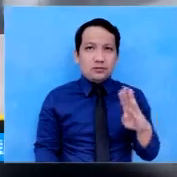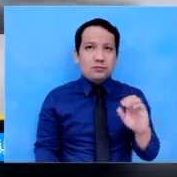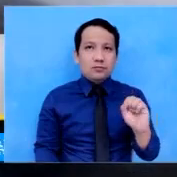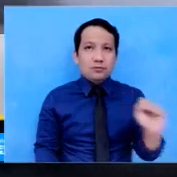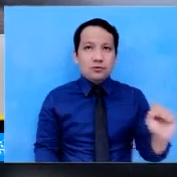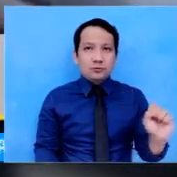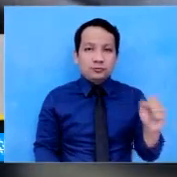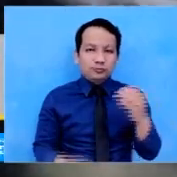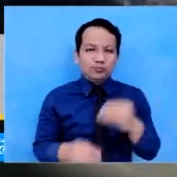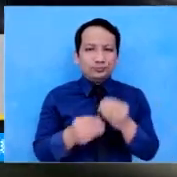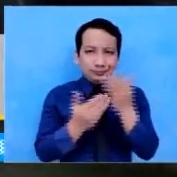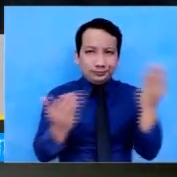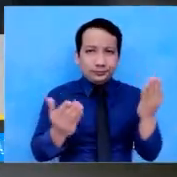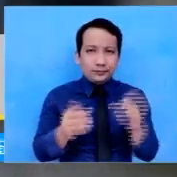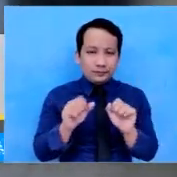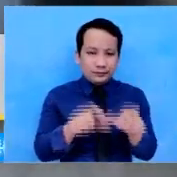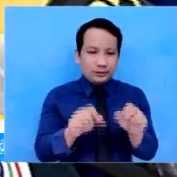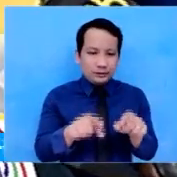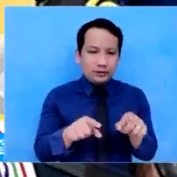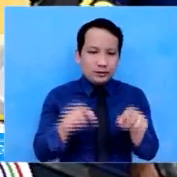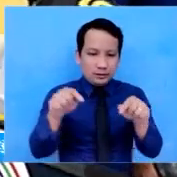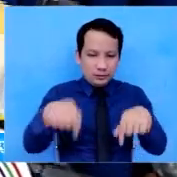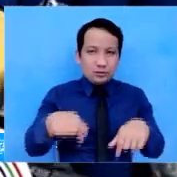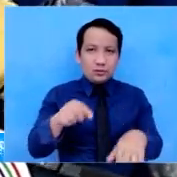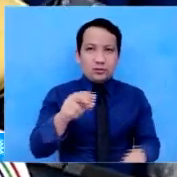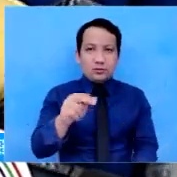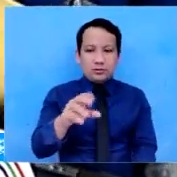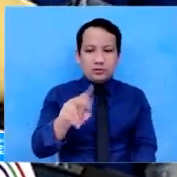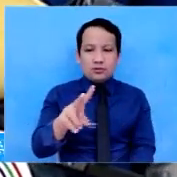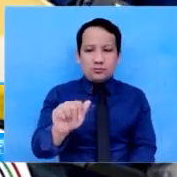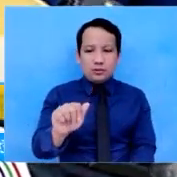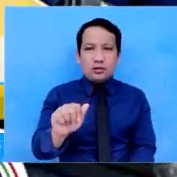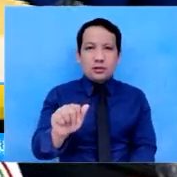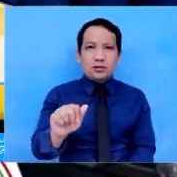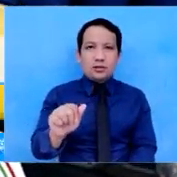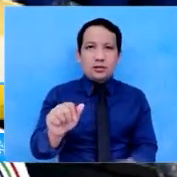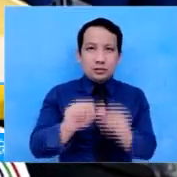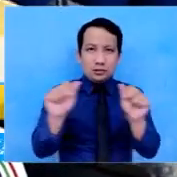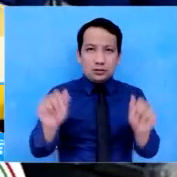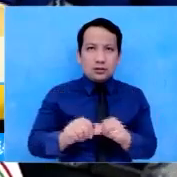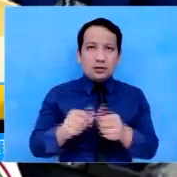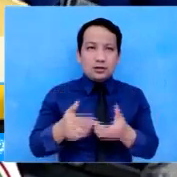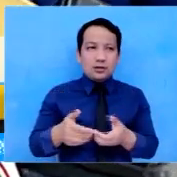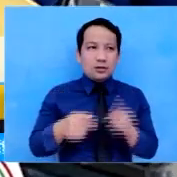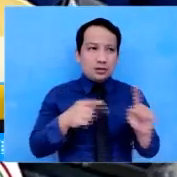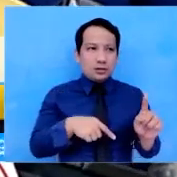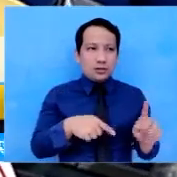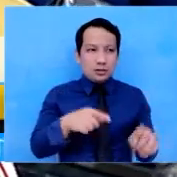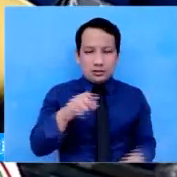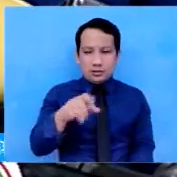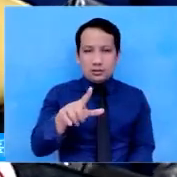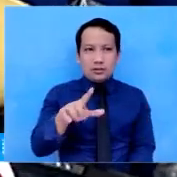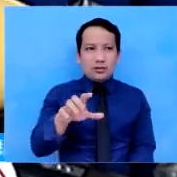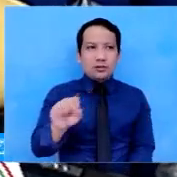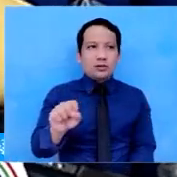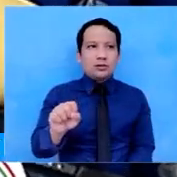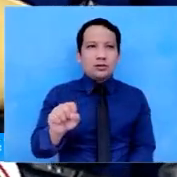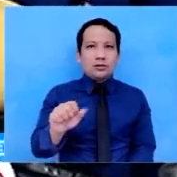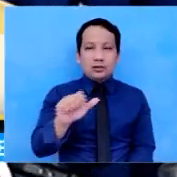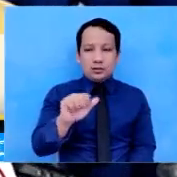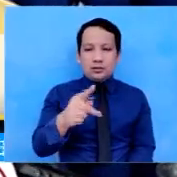known pusher dito sa Novaliches. Ang sinusupply nitong area, nitong si Elvis Alamin, aka